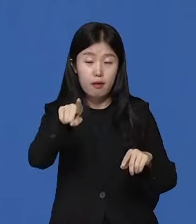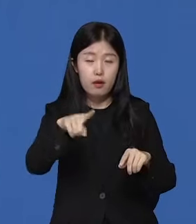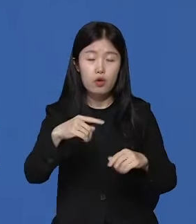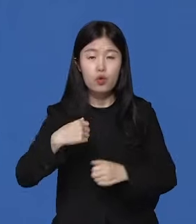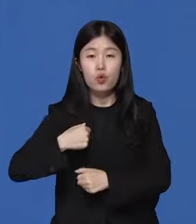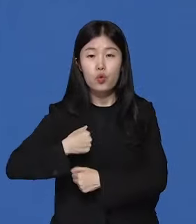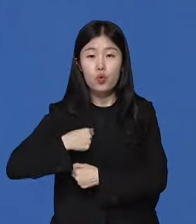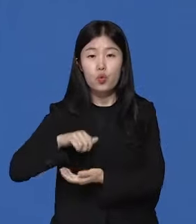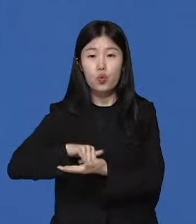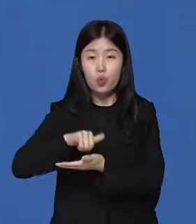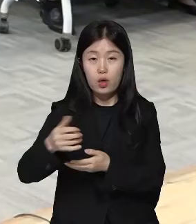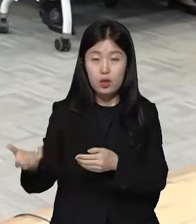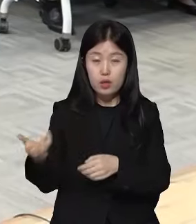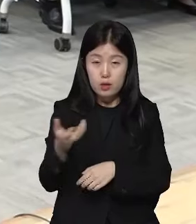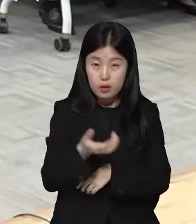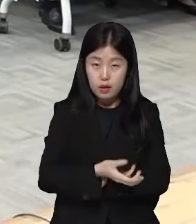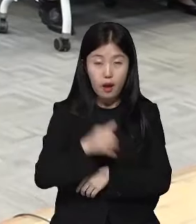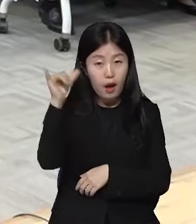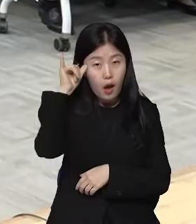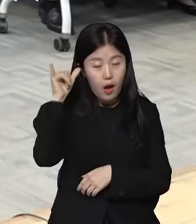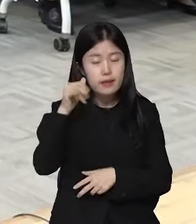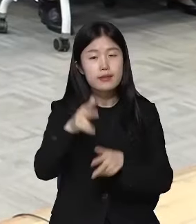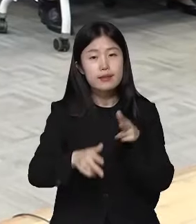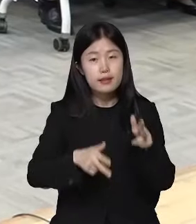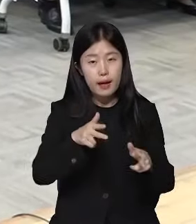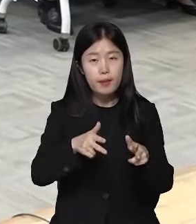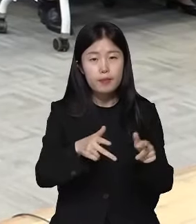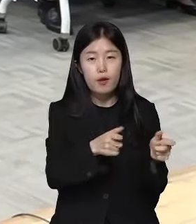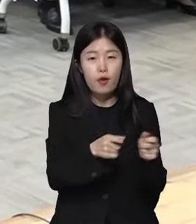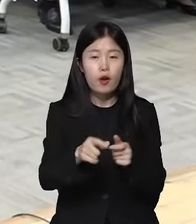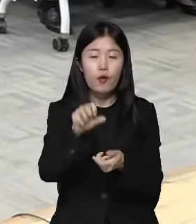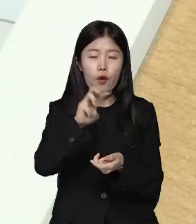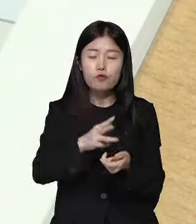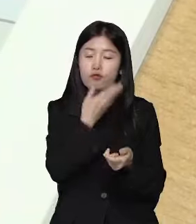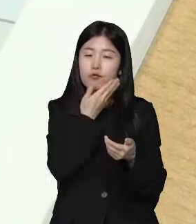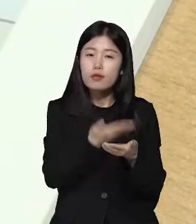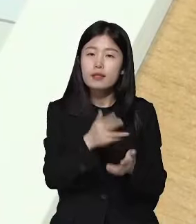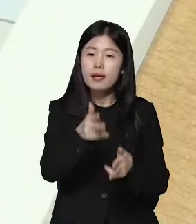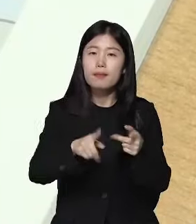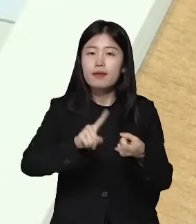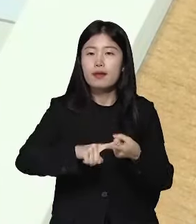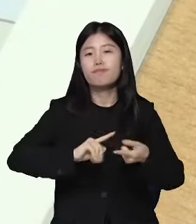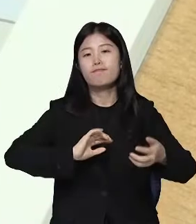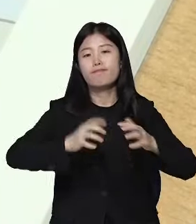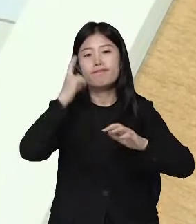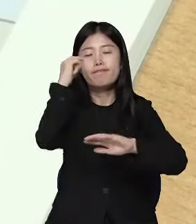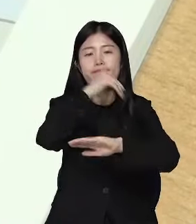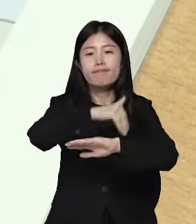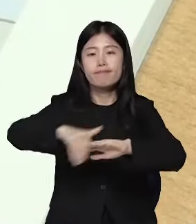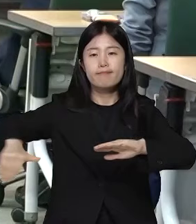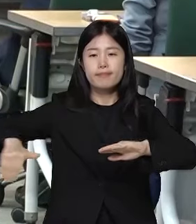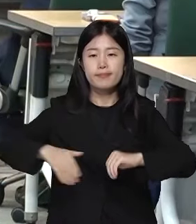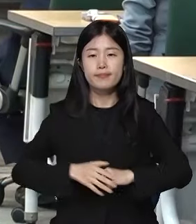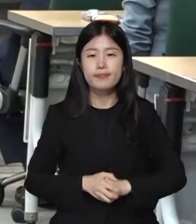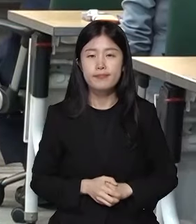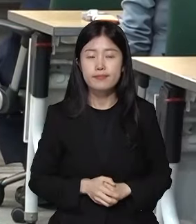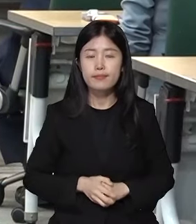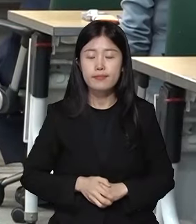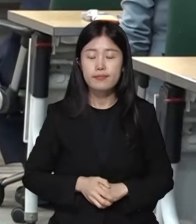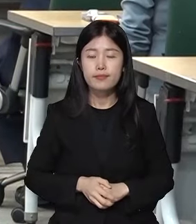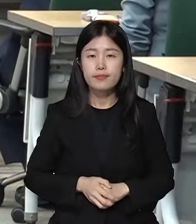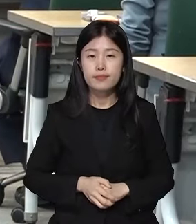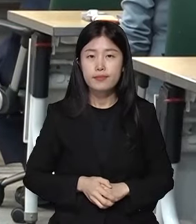군공항 이전, AI 2단계 사업 등 광주의 혁신 정책과 현안에 대한 토론이 개최될 예정입니다.